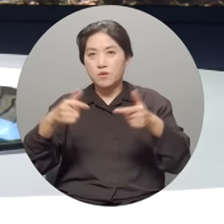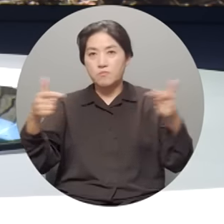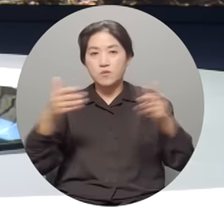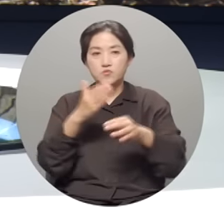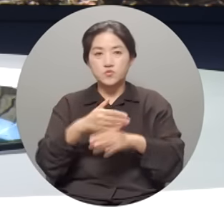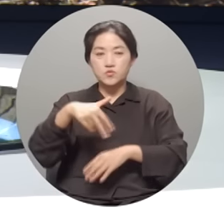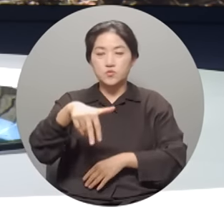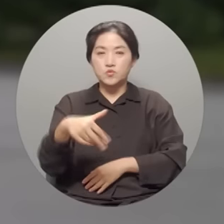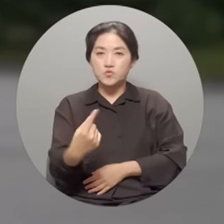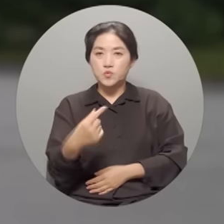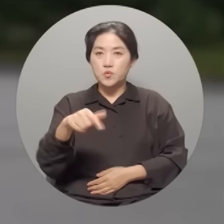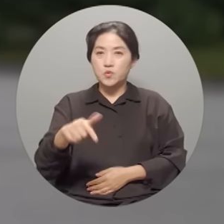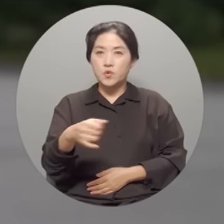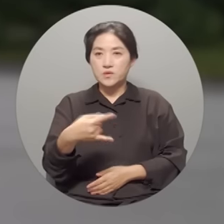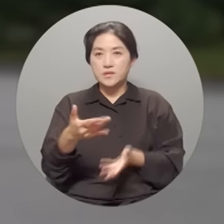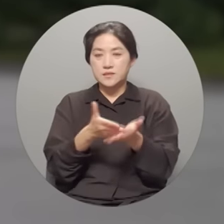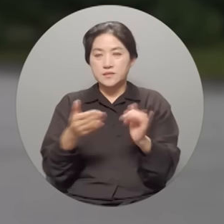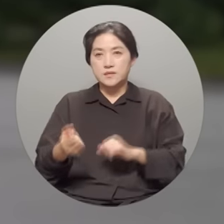취재했습니다.